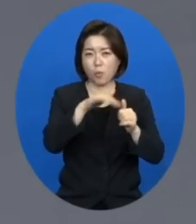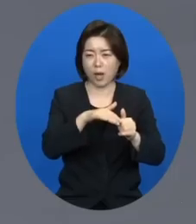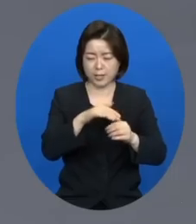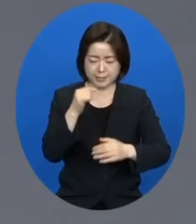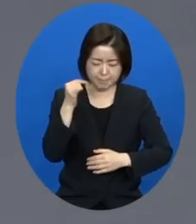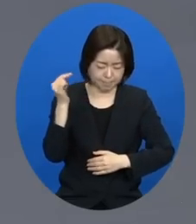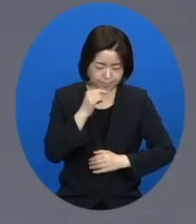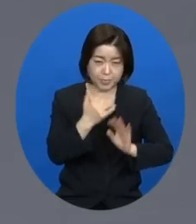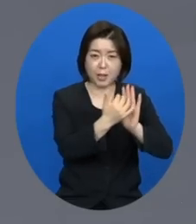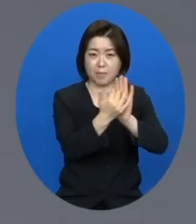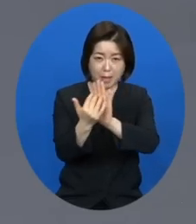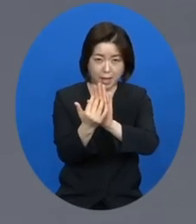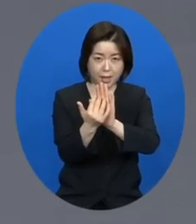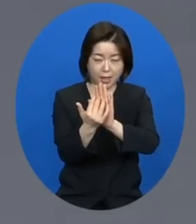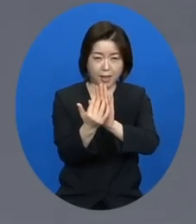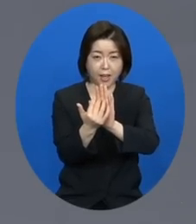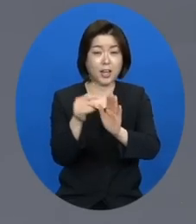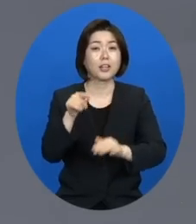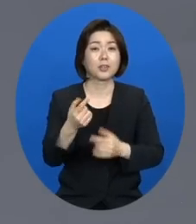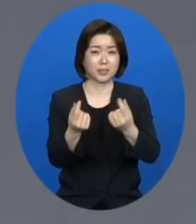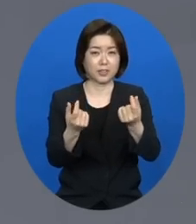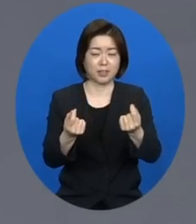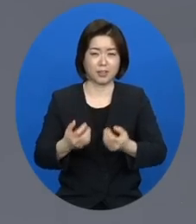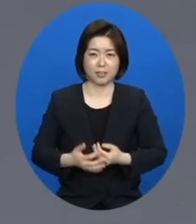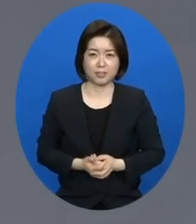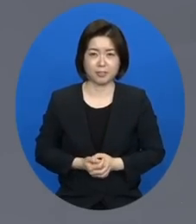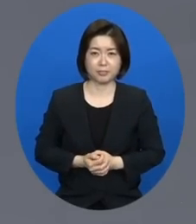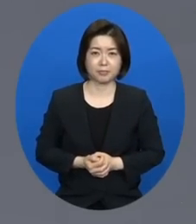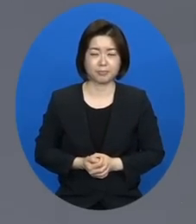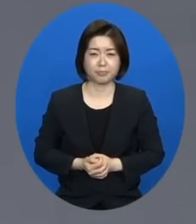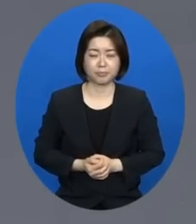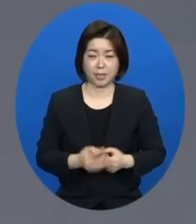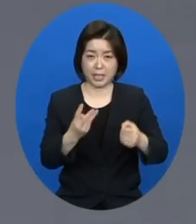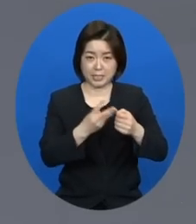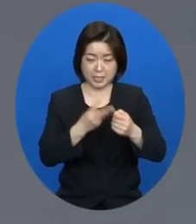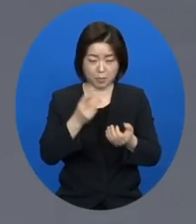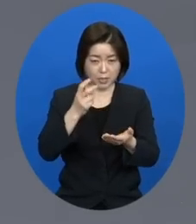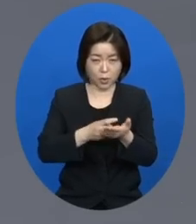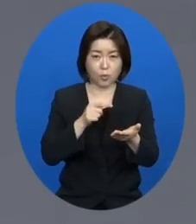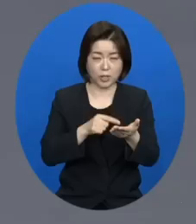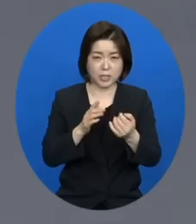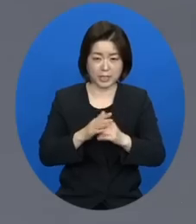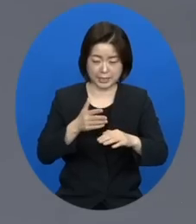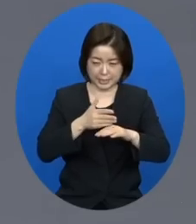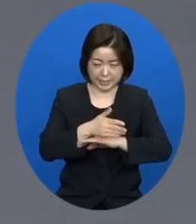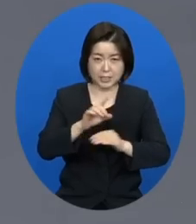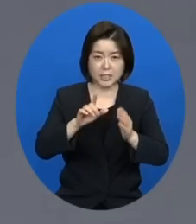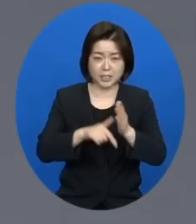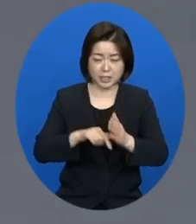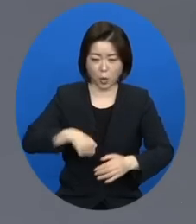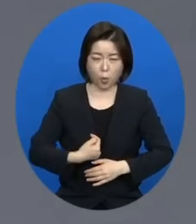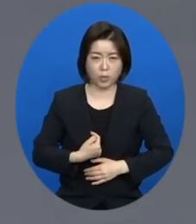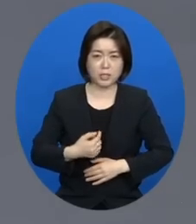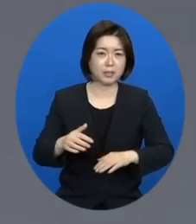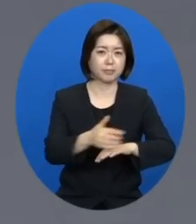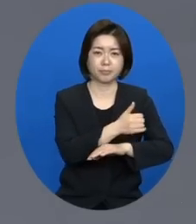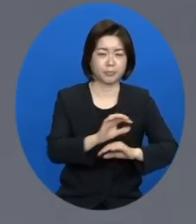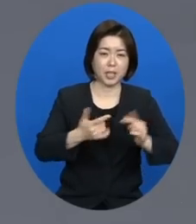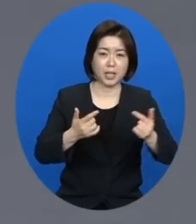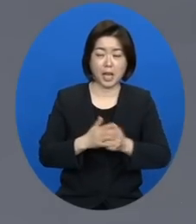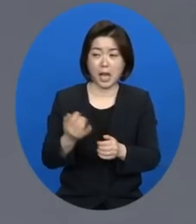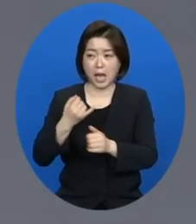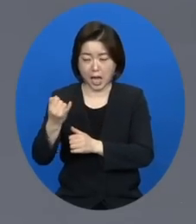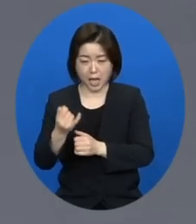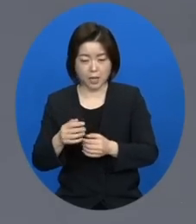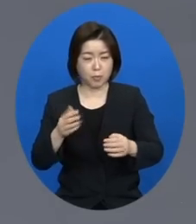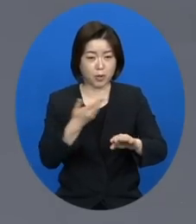철저하게 차단을 하겠다는 것이죠. 세 번째 원칙은 늦은 시간 다닐 때 혼자 다니지 않고 아내 혹은